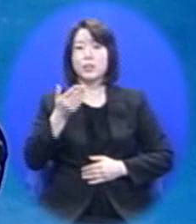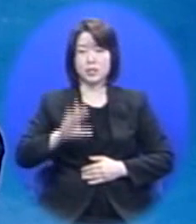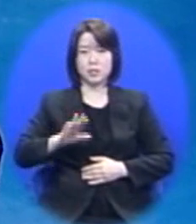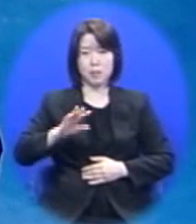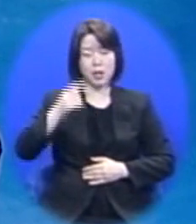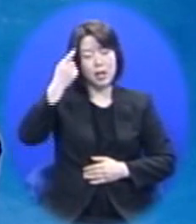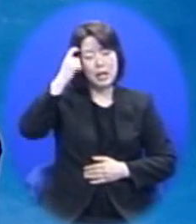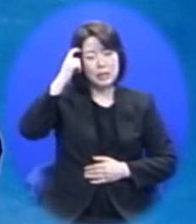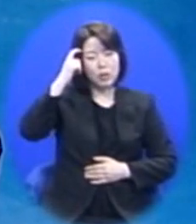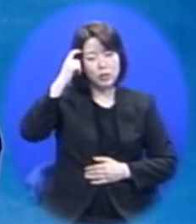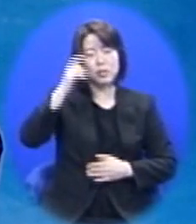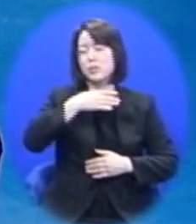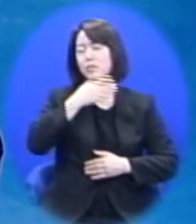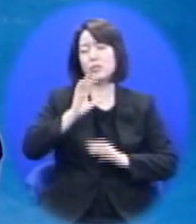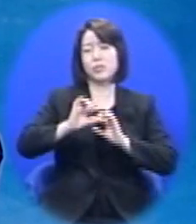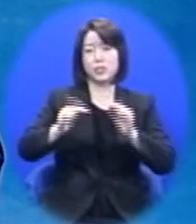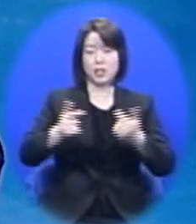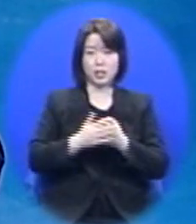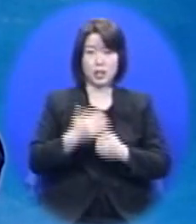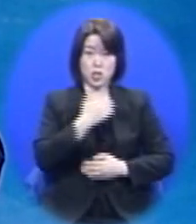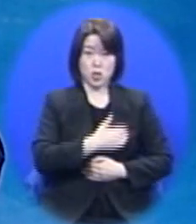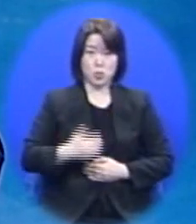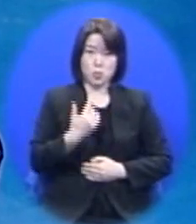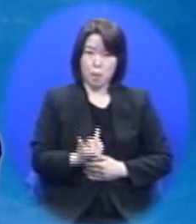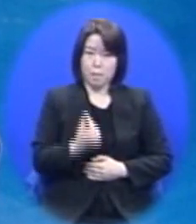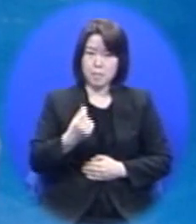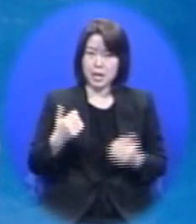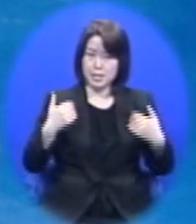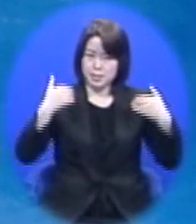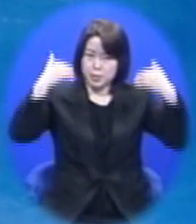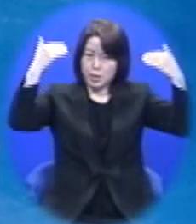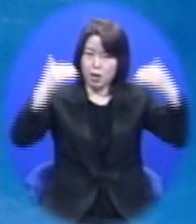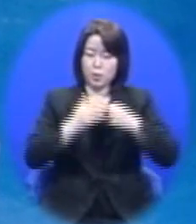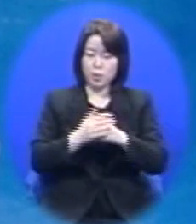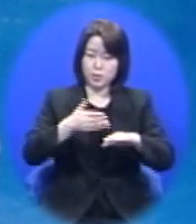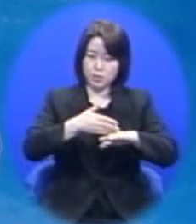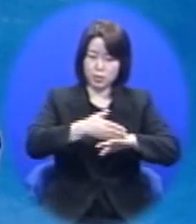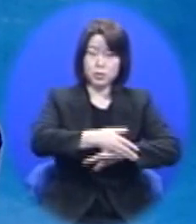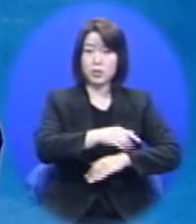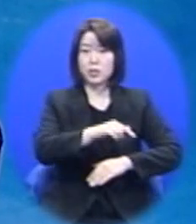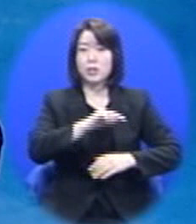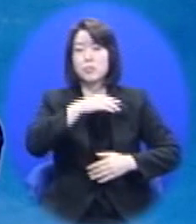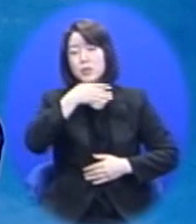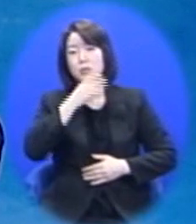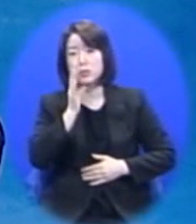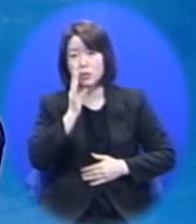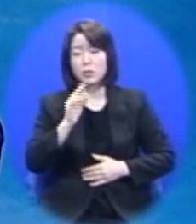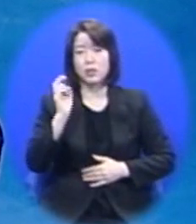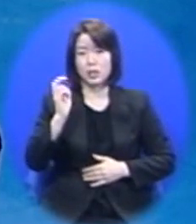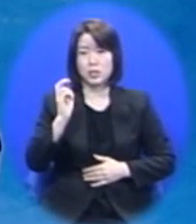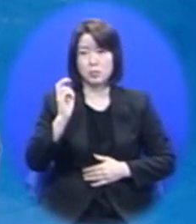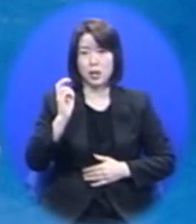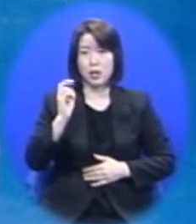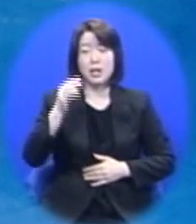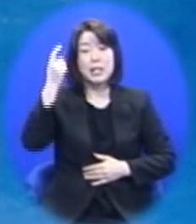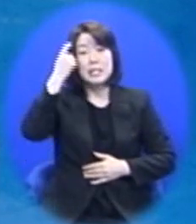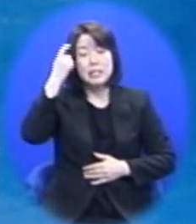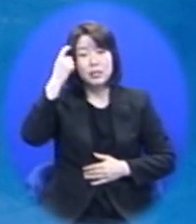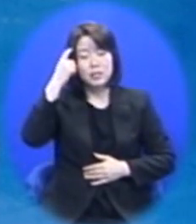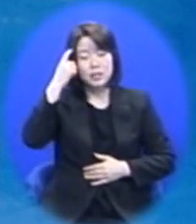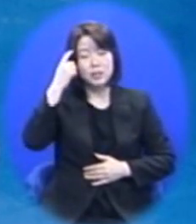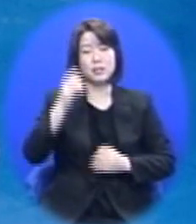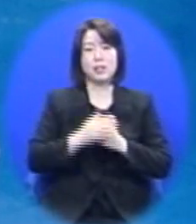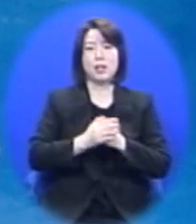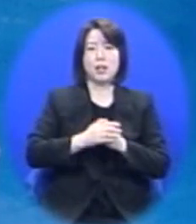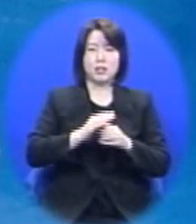늙지 않는다. 육체는 일찍 성장하여 서서히 늙어가고, 정신은 서서히 성장하여